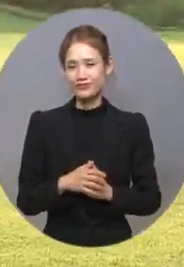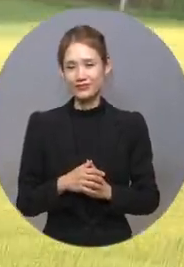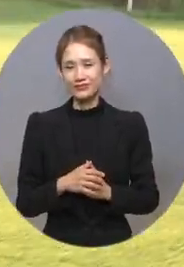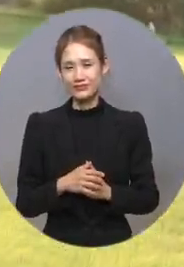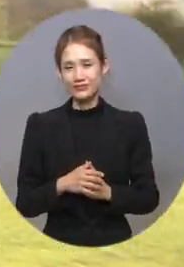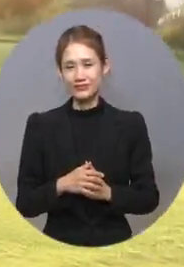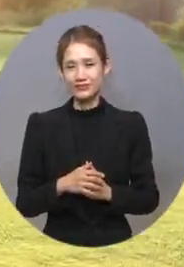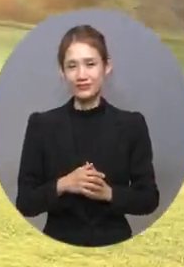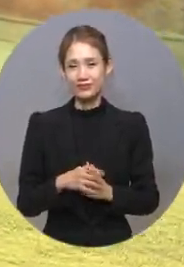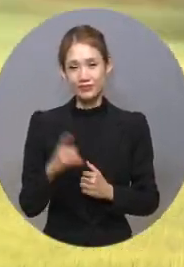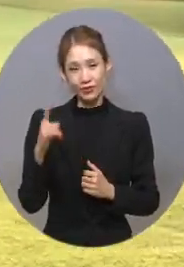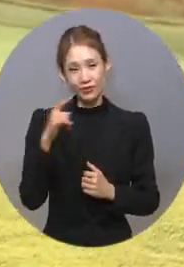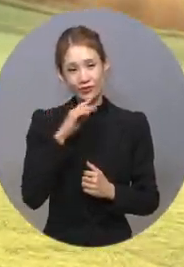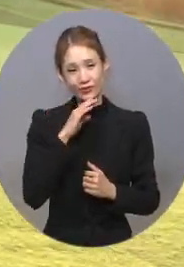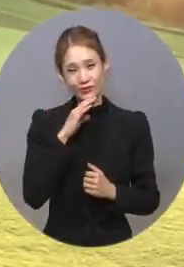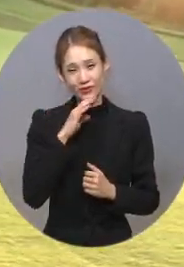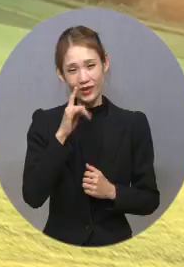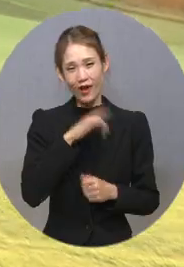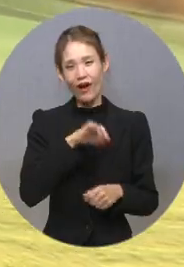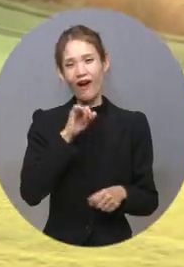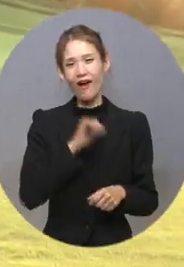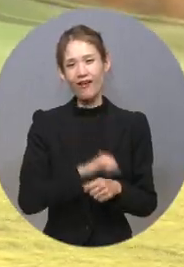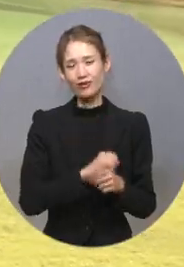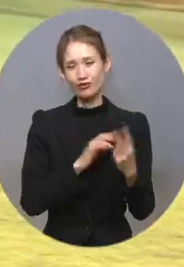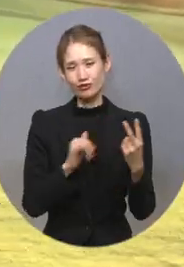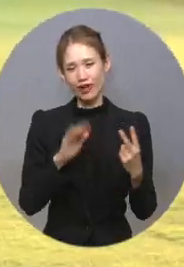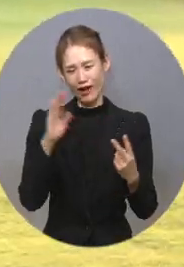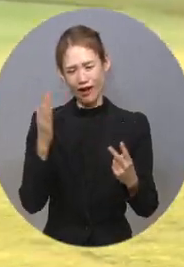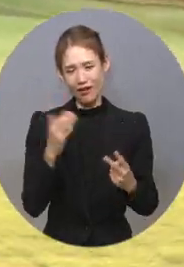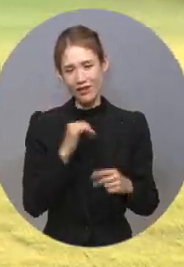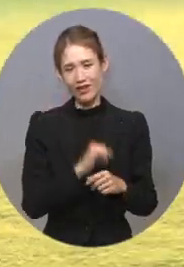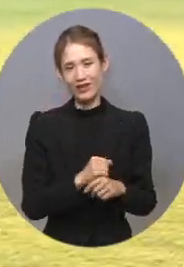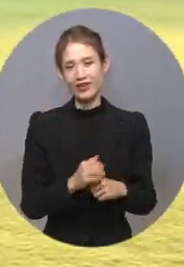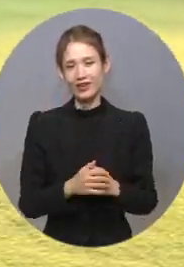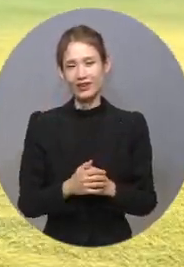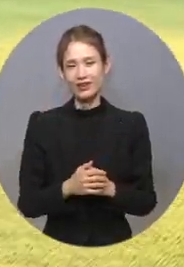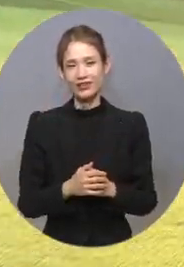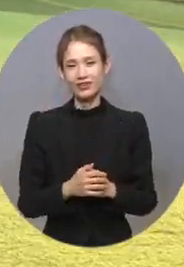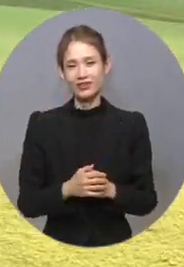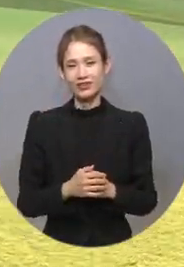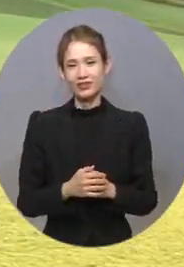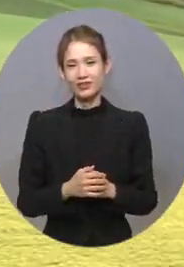와, 진짜 날씬해 둘 다. 왜실까요?